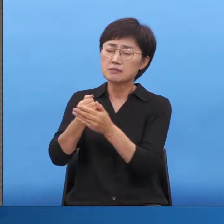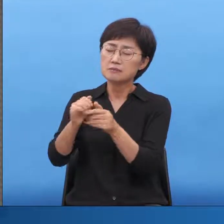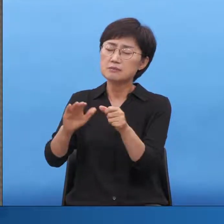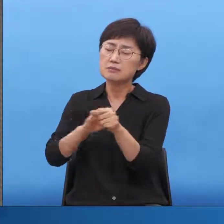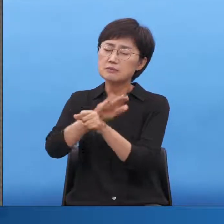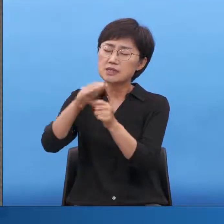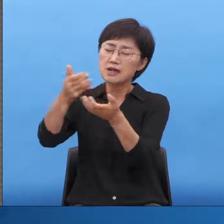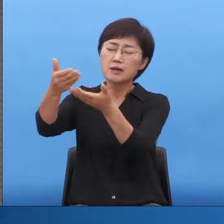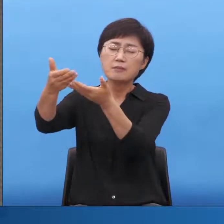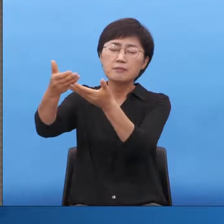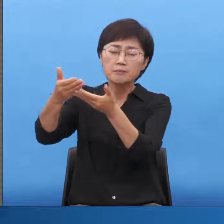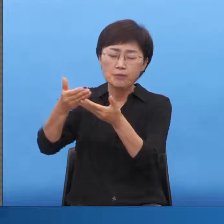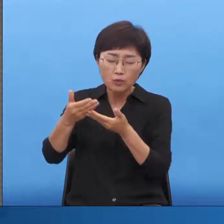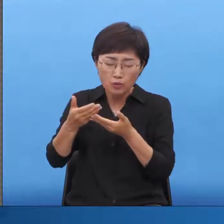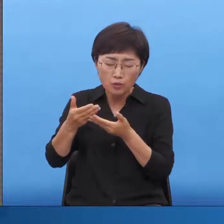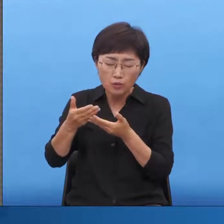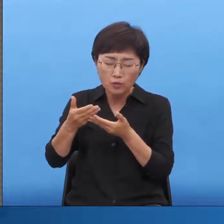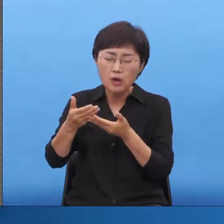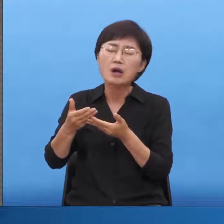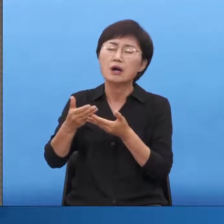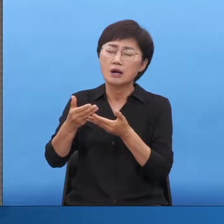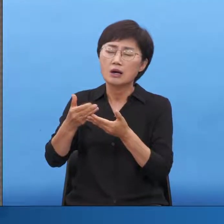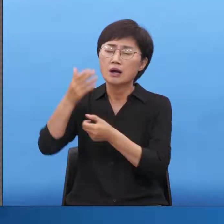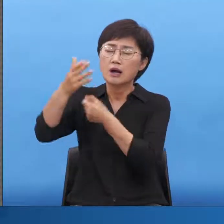주님께 감사드립니다.